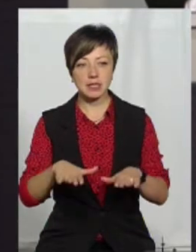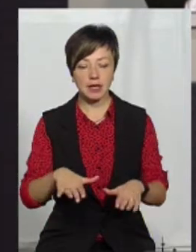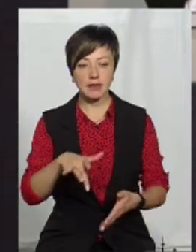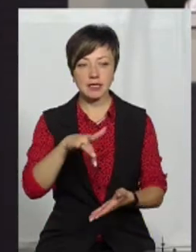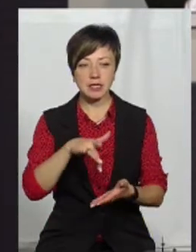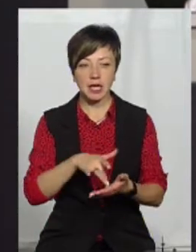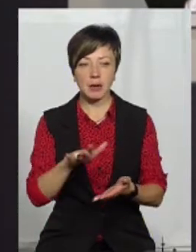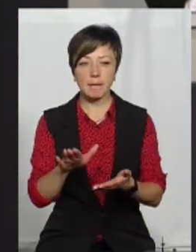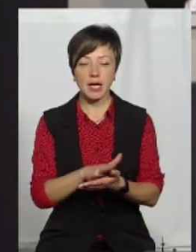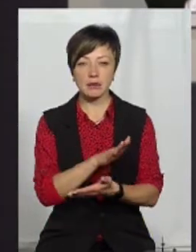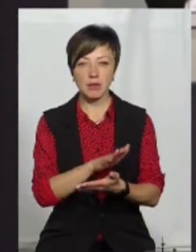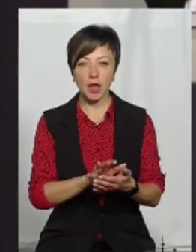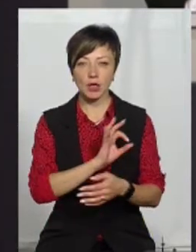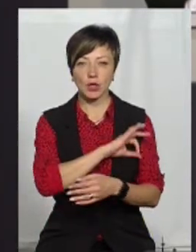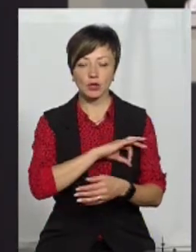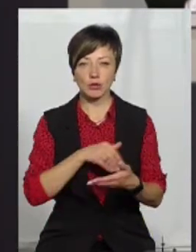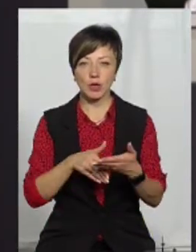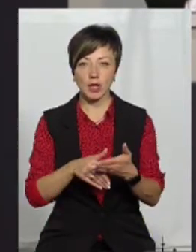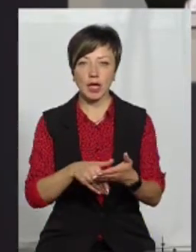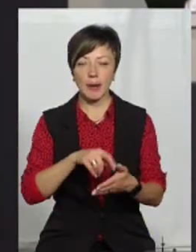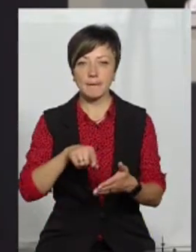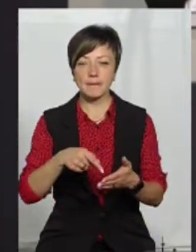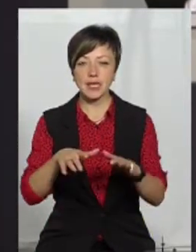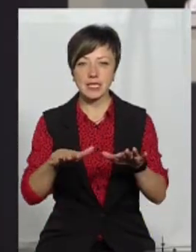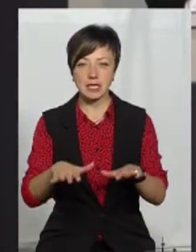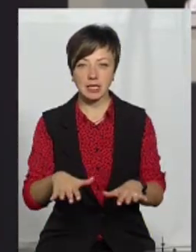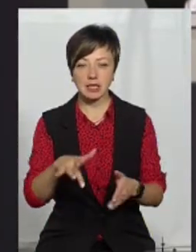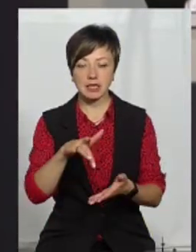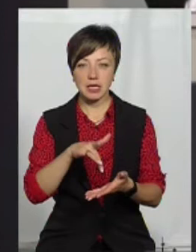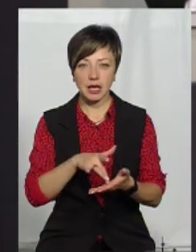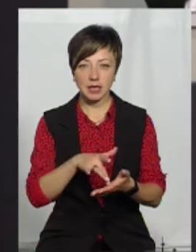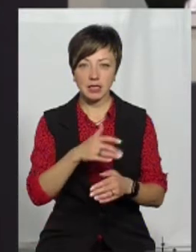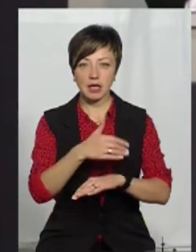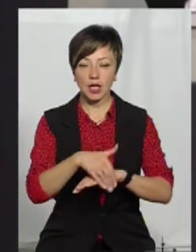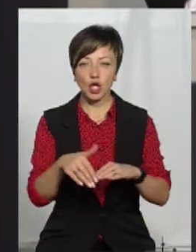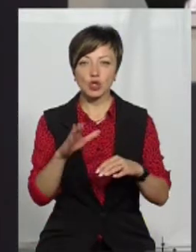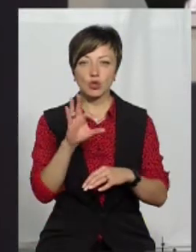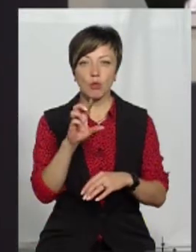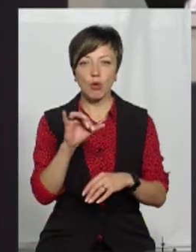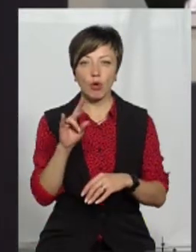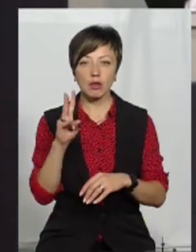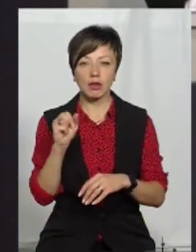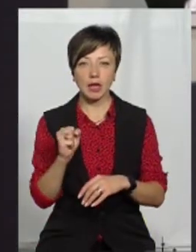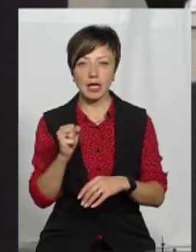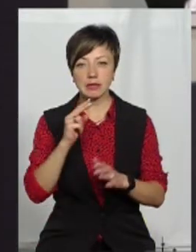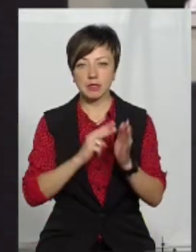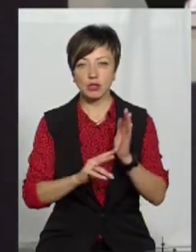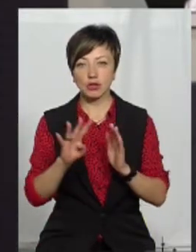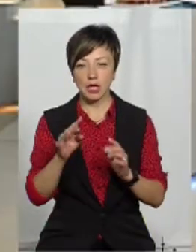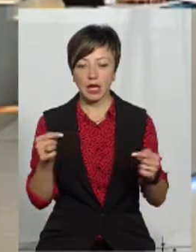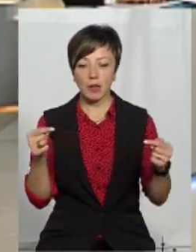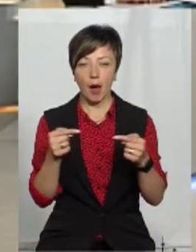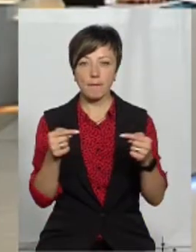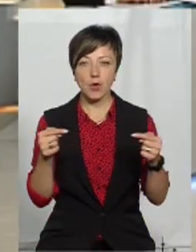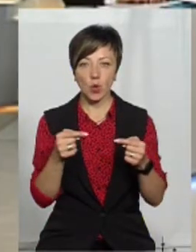правової допомоги. Якщо ми говоримо про місто Хмельницький, це Хмельницький місцевий центр за адресою Соборна 74, напроти обладміністрації, де